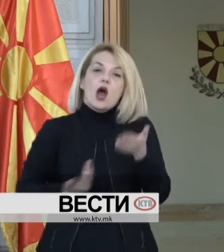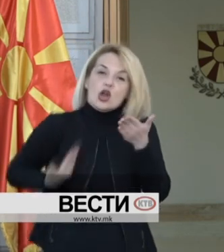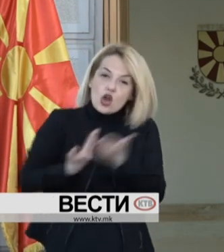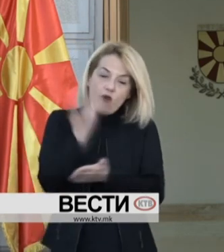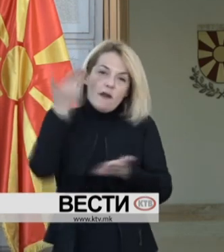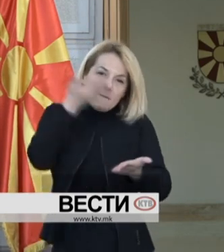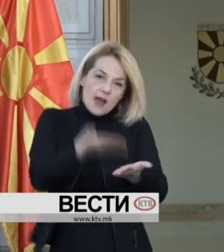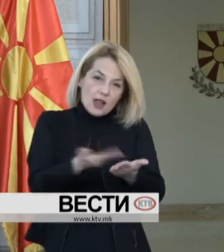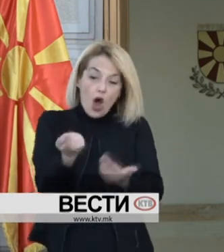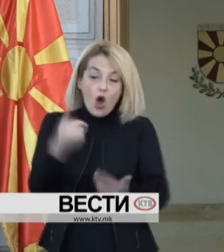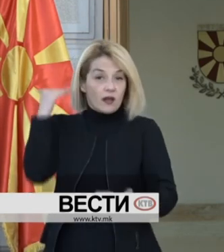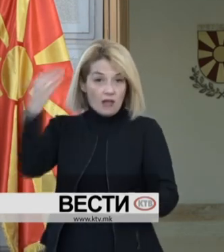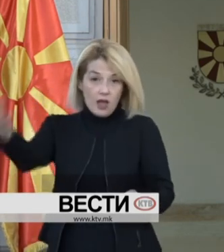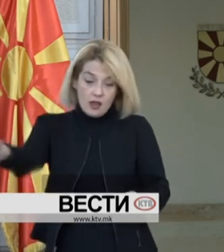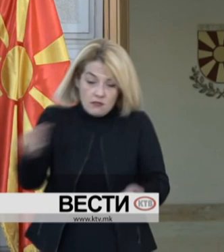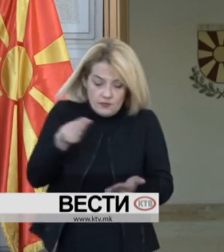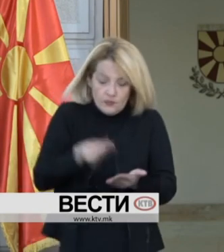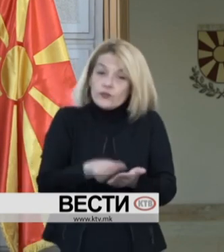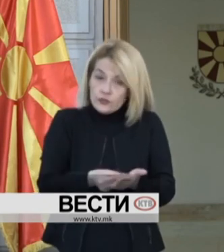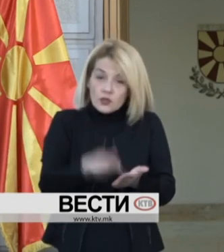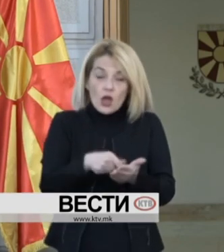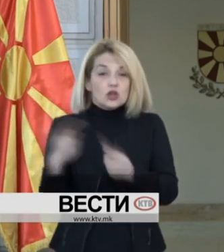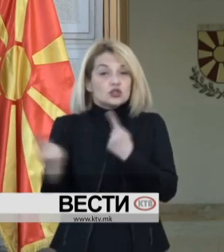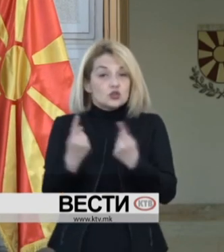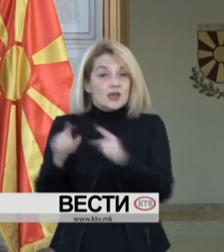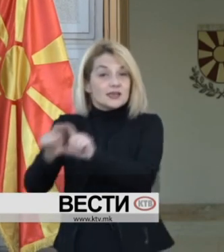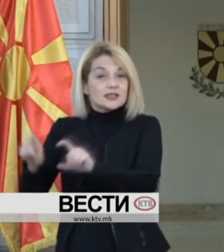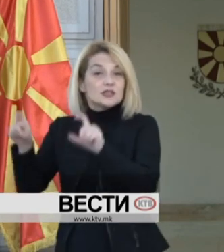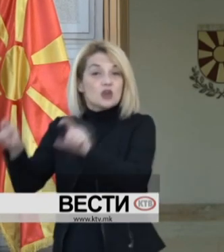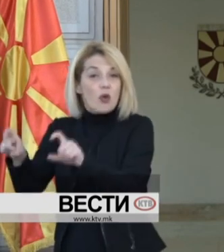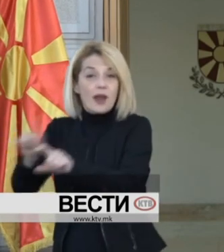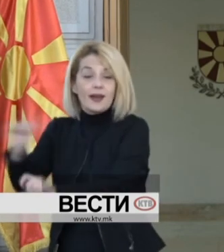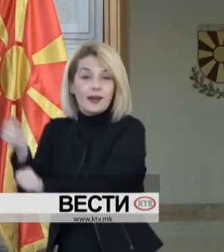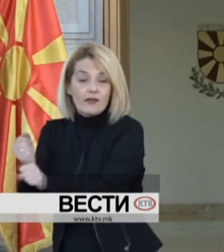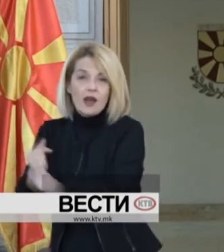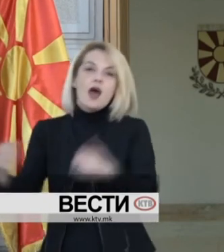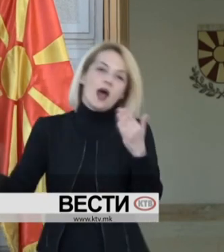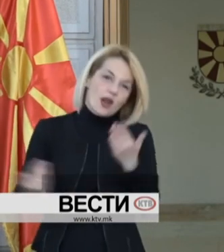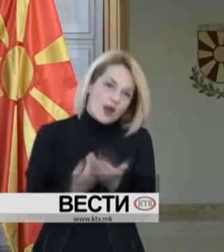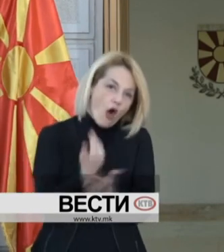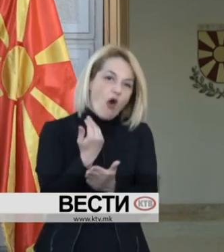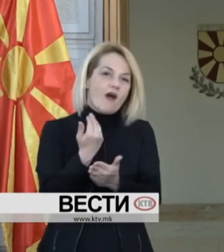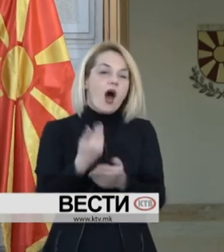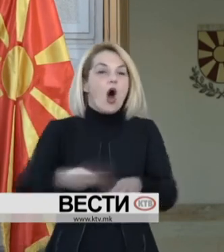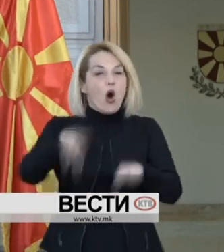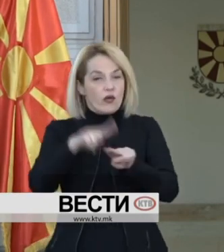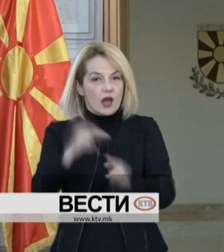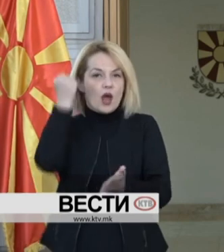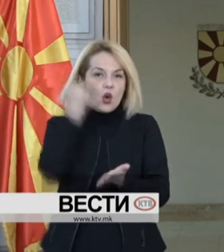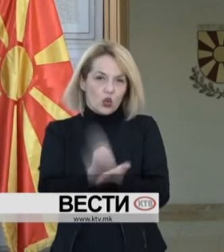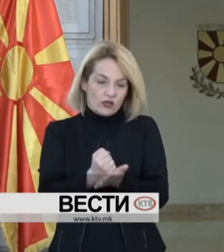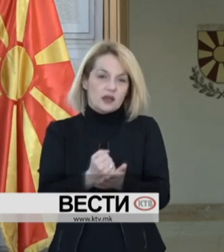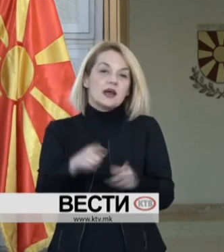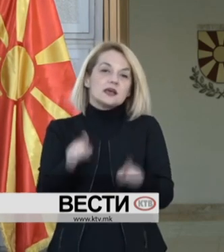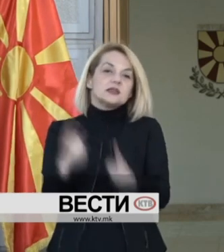предлог од владата, а во ситуацијата кога собранието не работи, ќе донесам нова одлука за утврдување на постоење